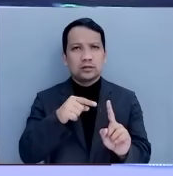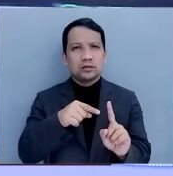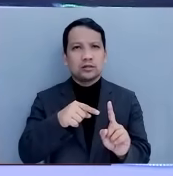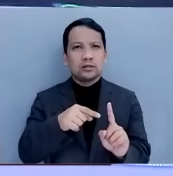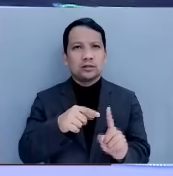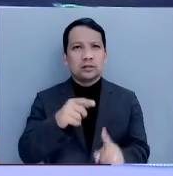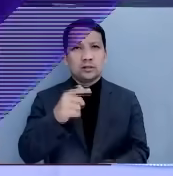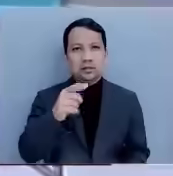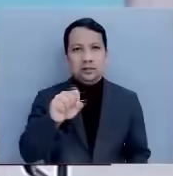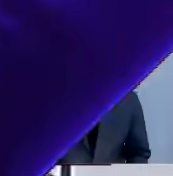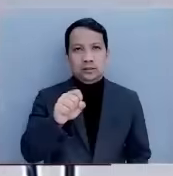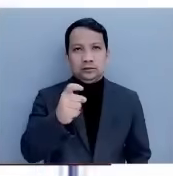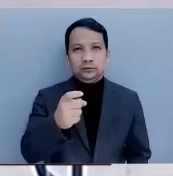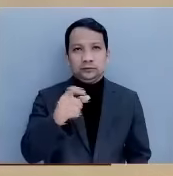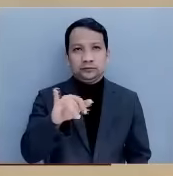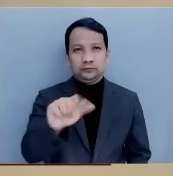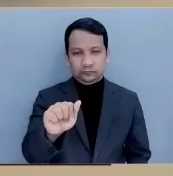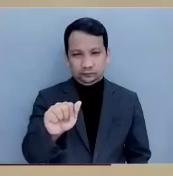Sia.